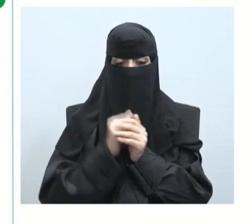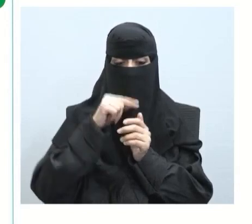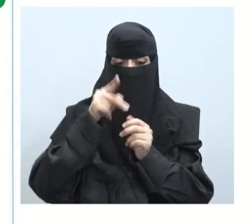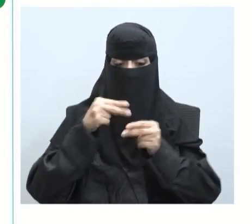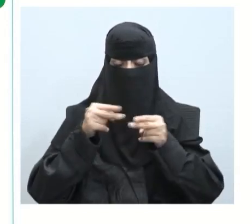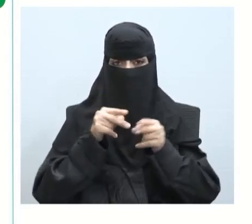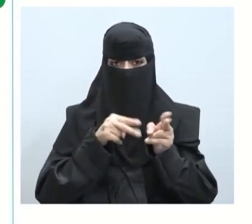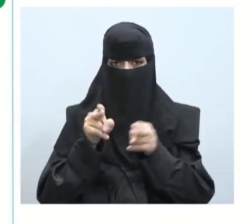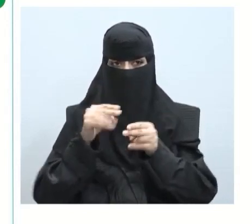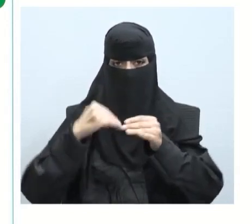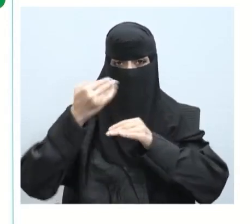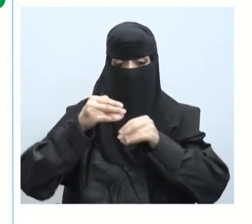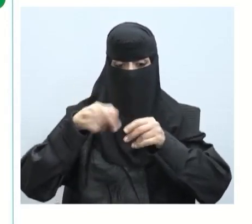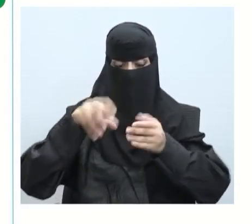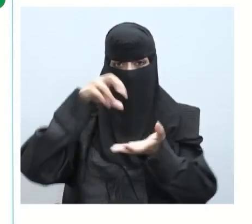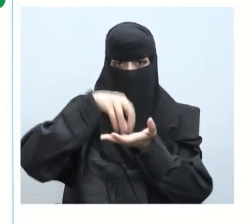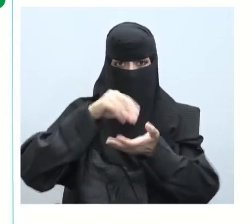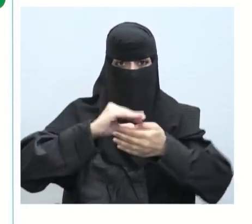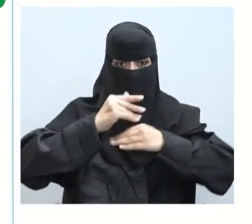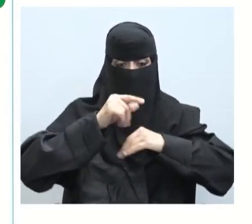نقوم بتثبيت التطبيق.